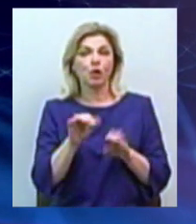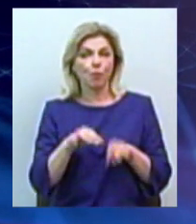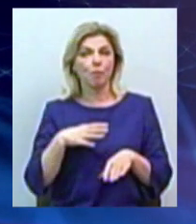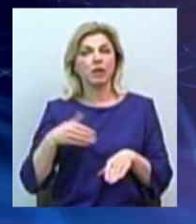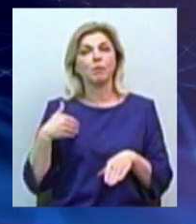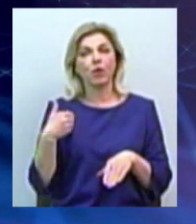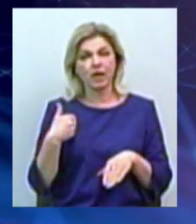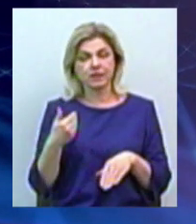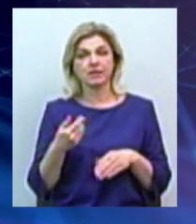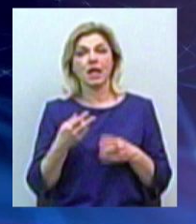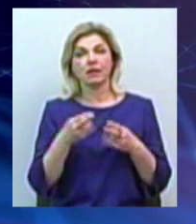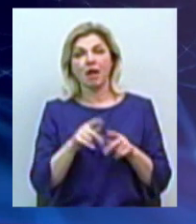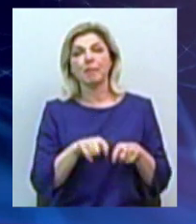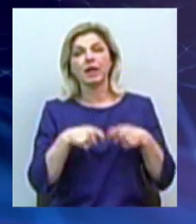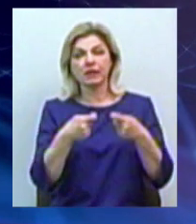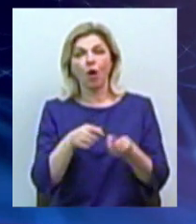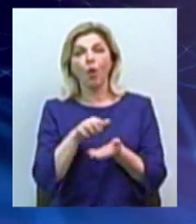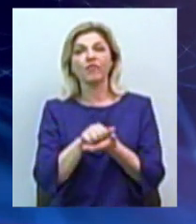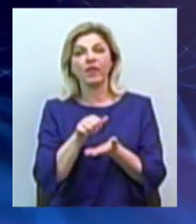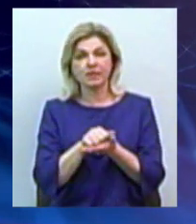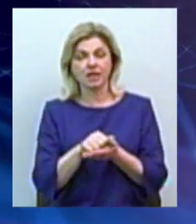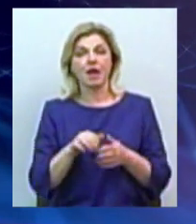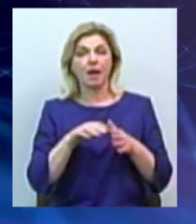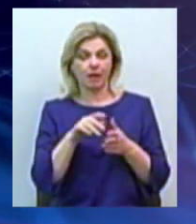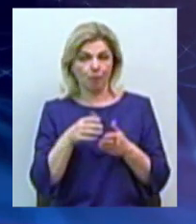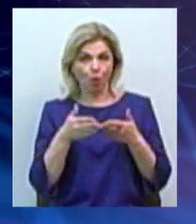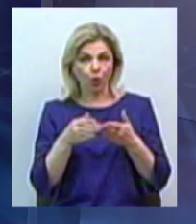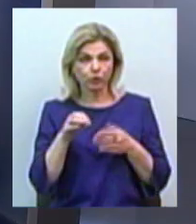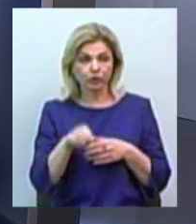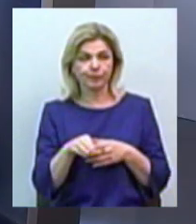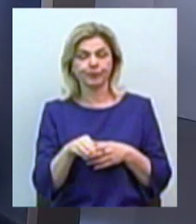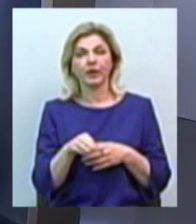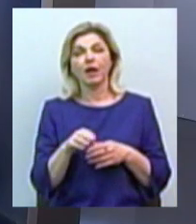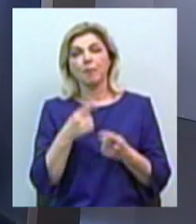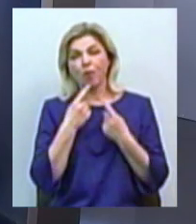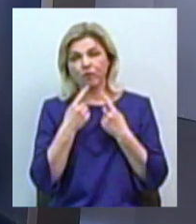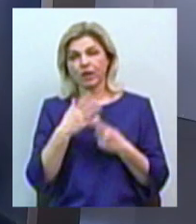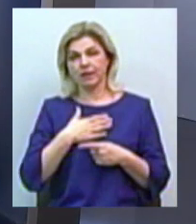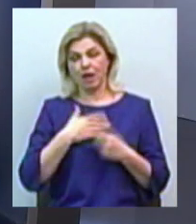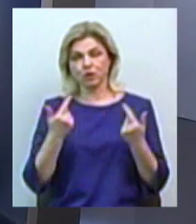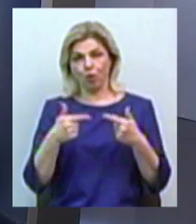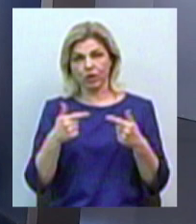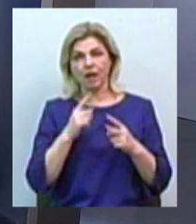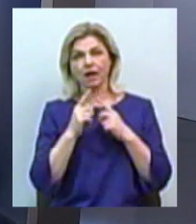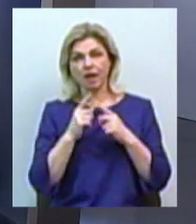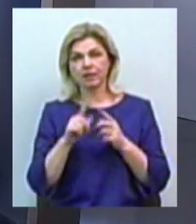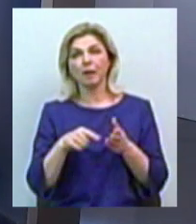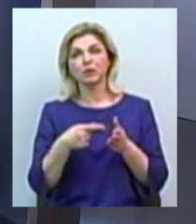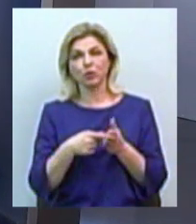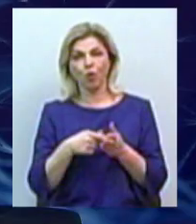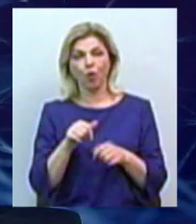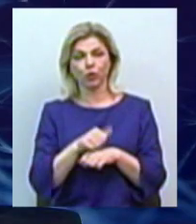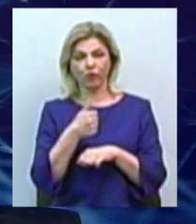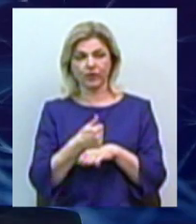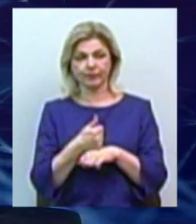концесію місту, ми говоримо з нашим гостем. Едуард Волошинович, голова вищеназваної робочої групи і радник Миколаївської міського голови. Вітаю. Вітаю